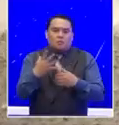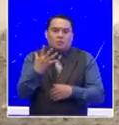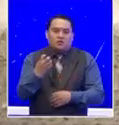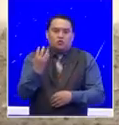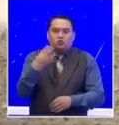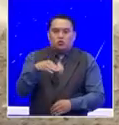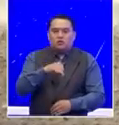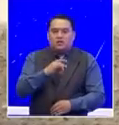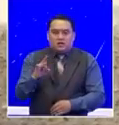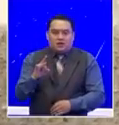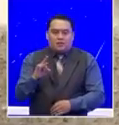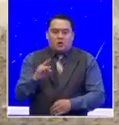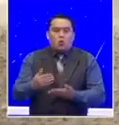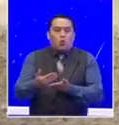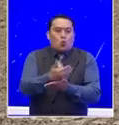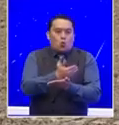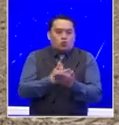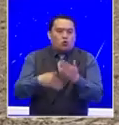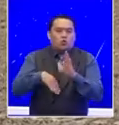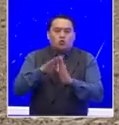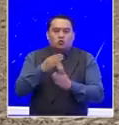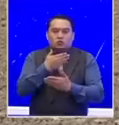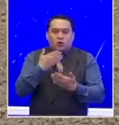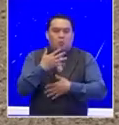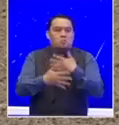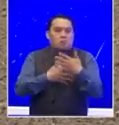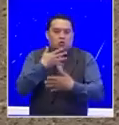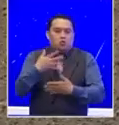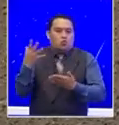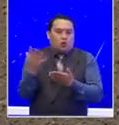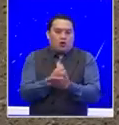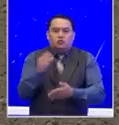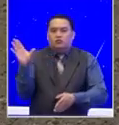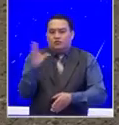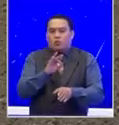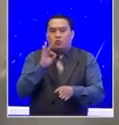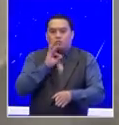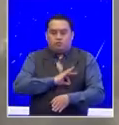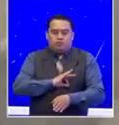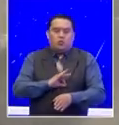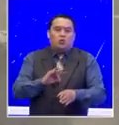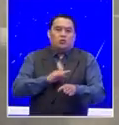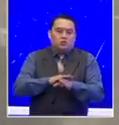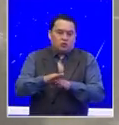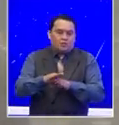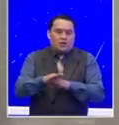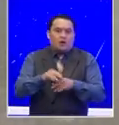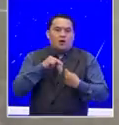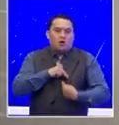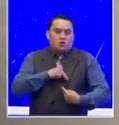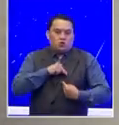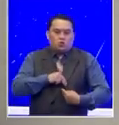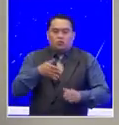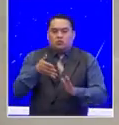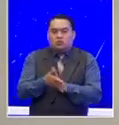540 центнеров. Урожай, может, и не самый лучший, но переработать удалось полностью. При поддержке руководства области труд не пропал